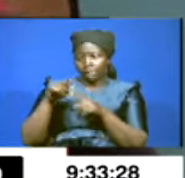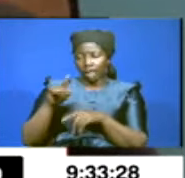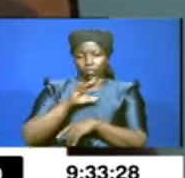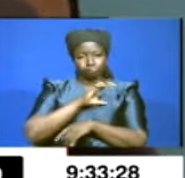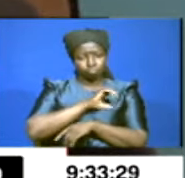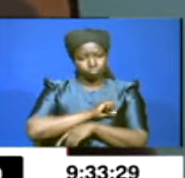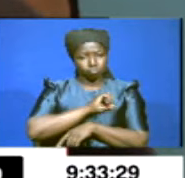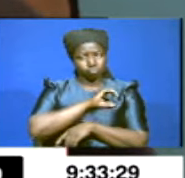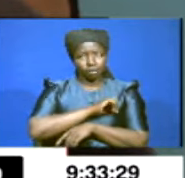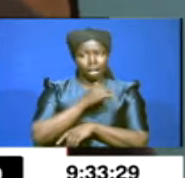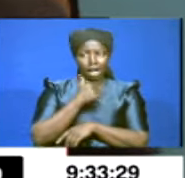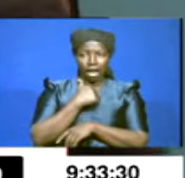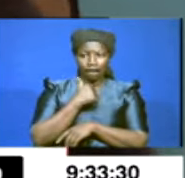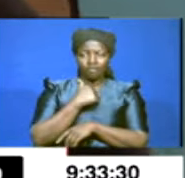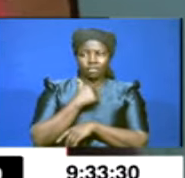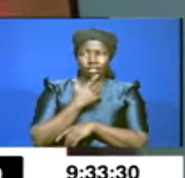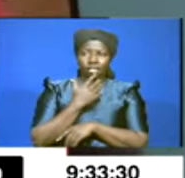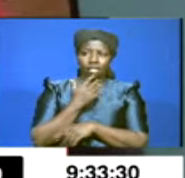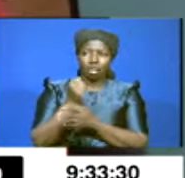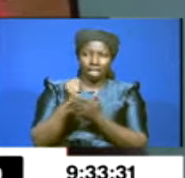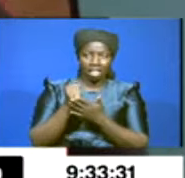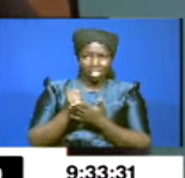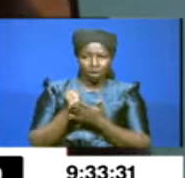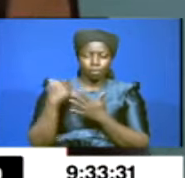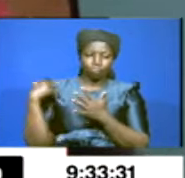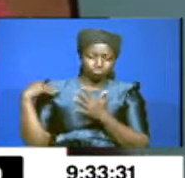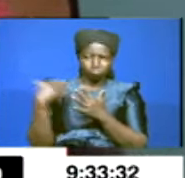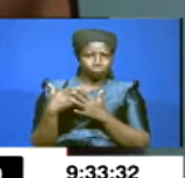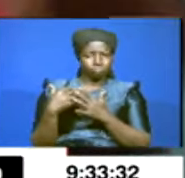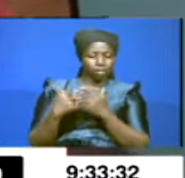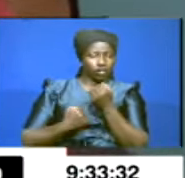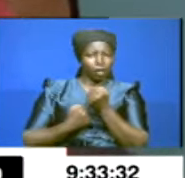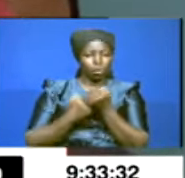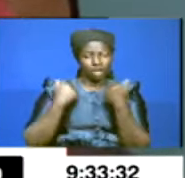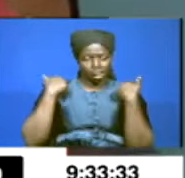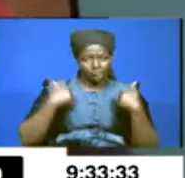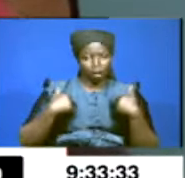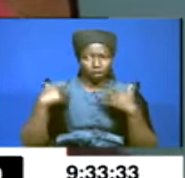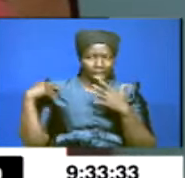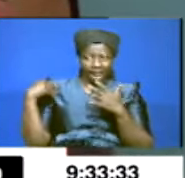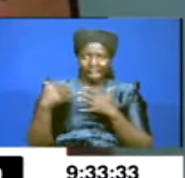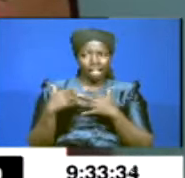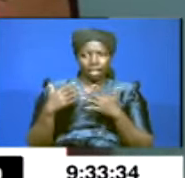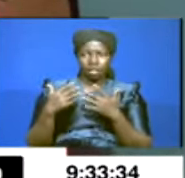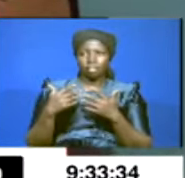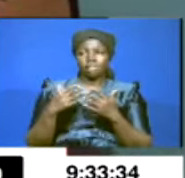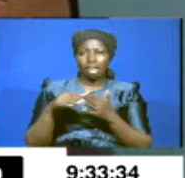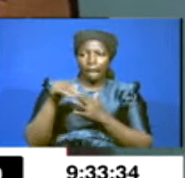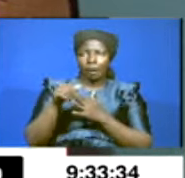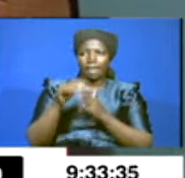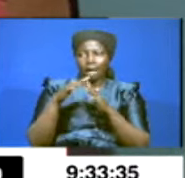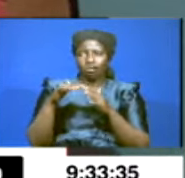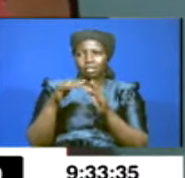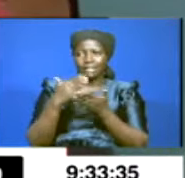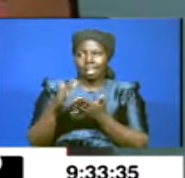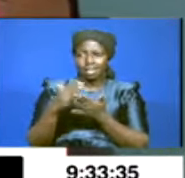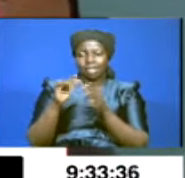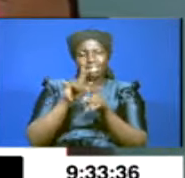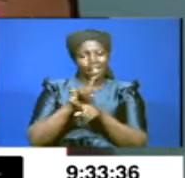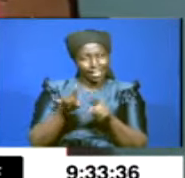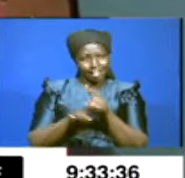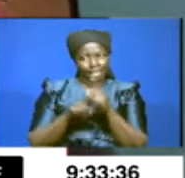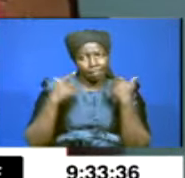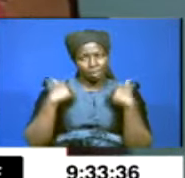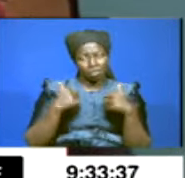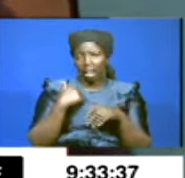amenitegemeza kipindi chochote. Yeye anashughulikia nyumba, kila kitu kwa nyumba. Mimi sina uwezo wowote. Na hali imekuwa